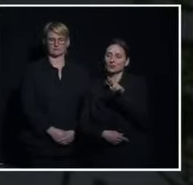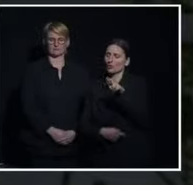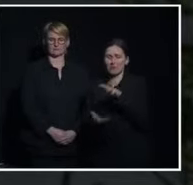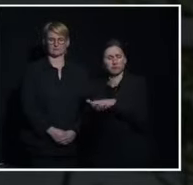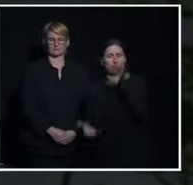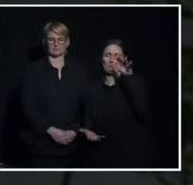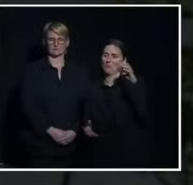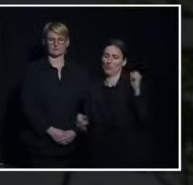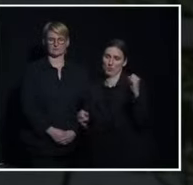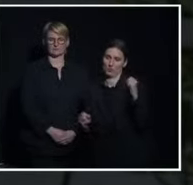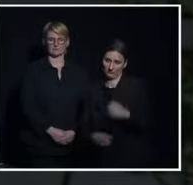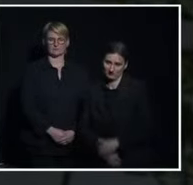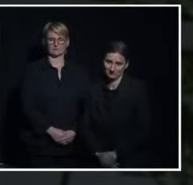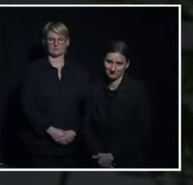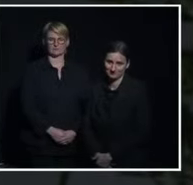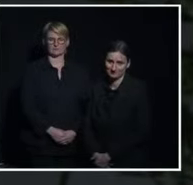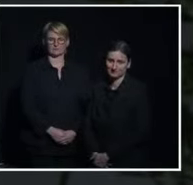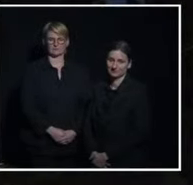der Erfassung.